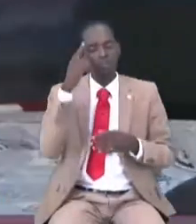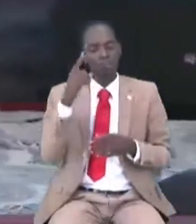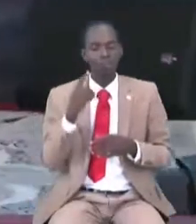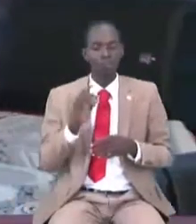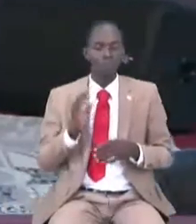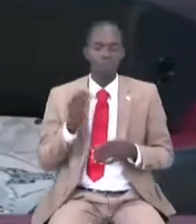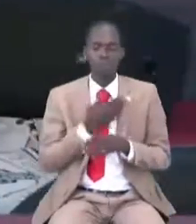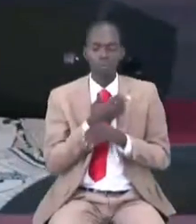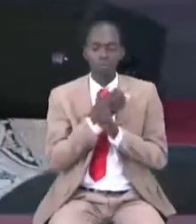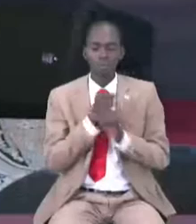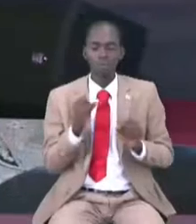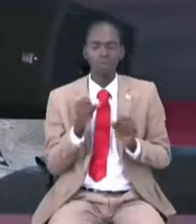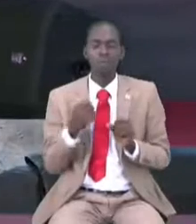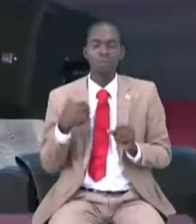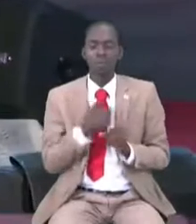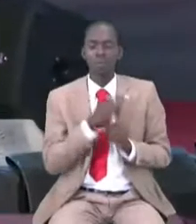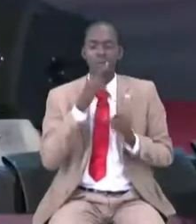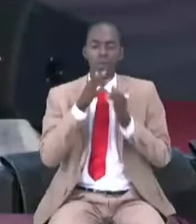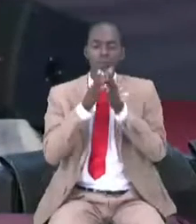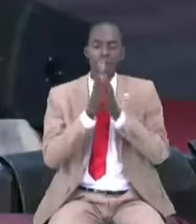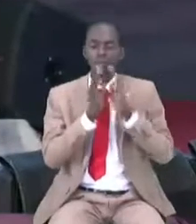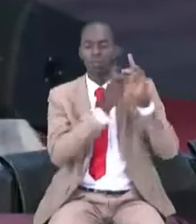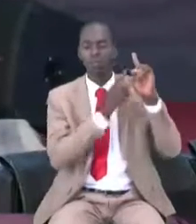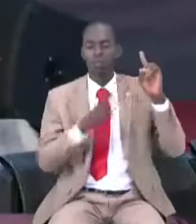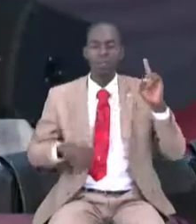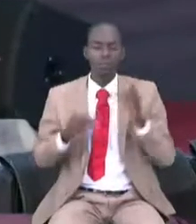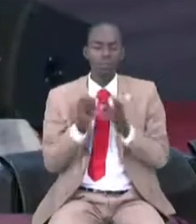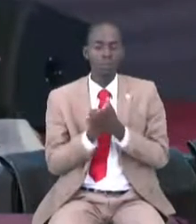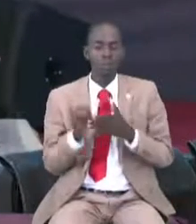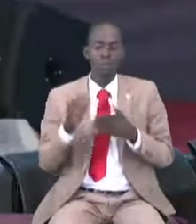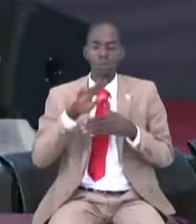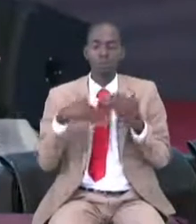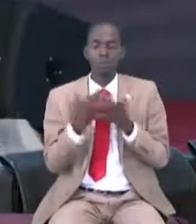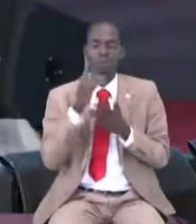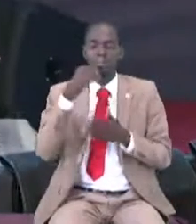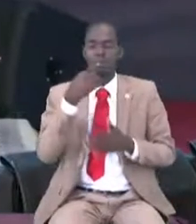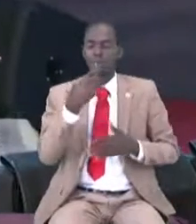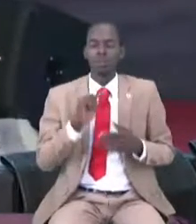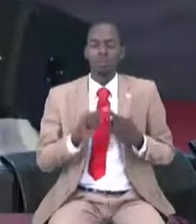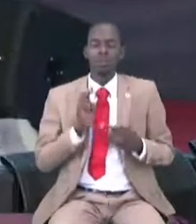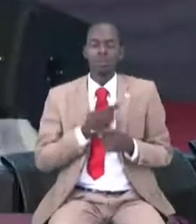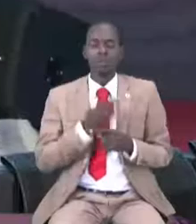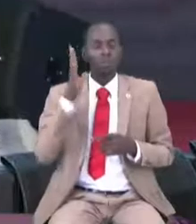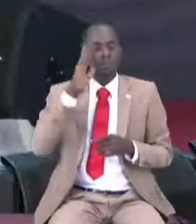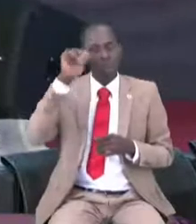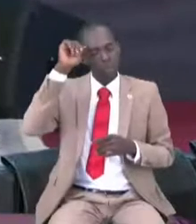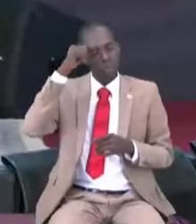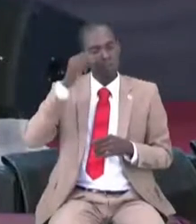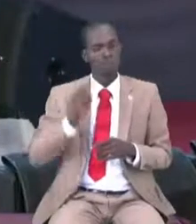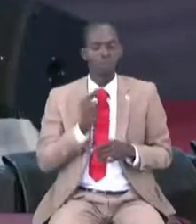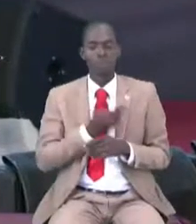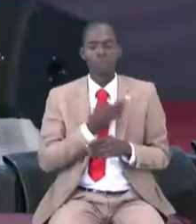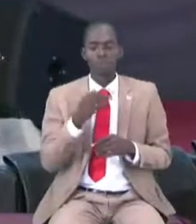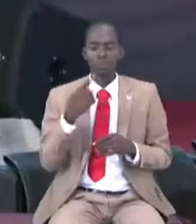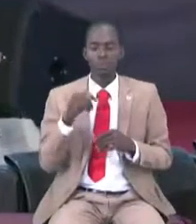que tu nous diras maintenant nous rappellera du message qui est venu nous sauver et le message